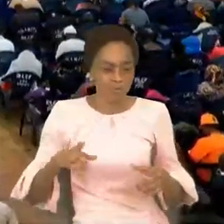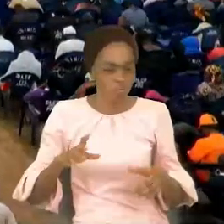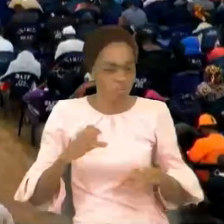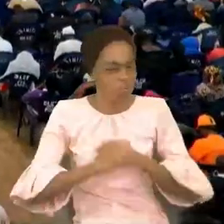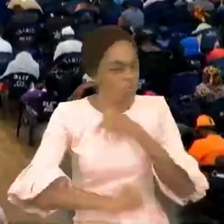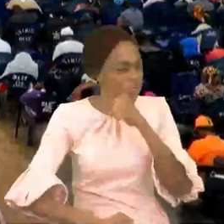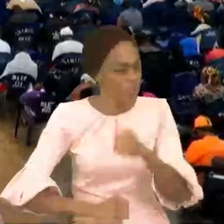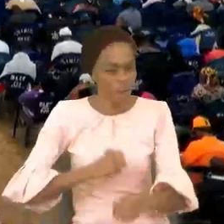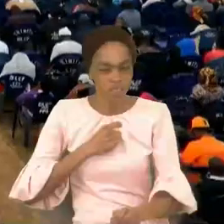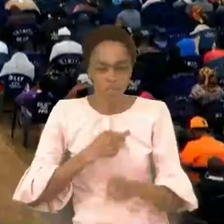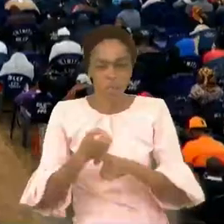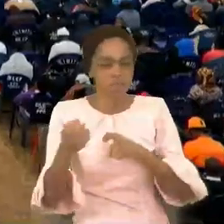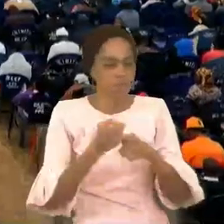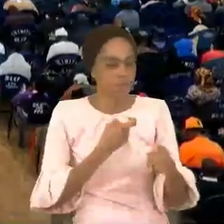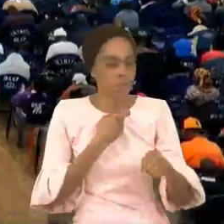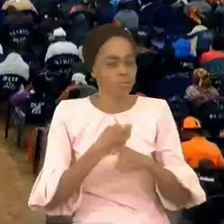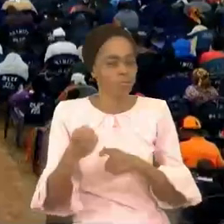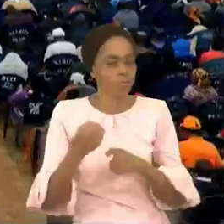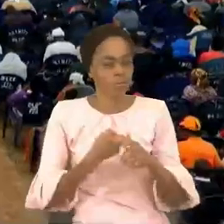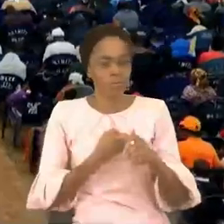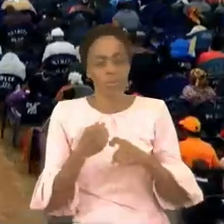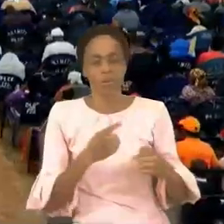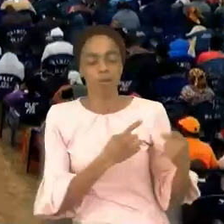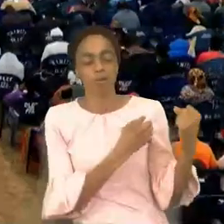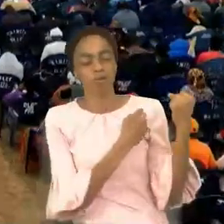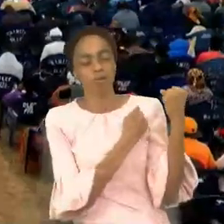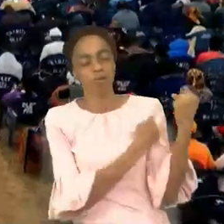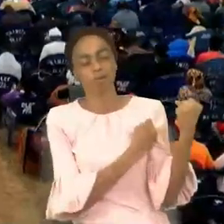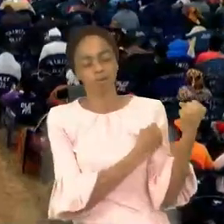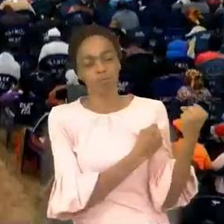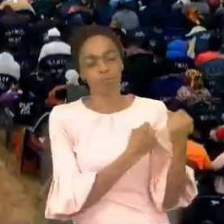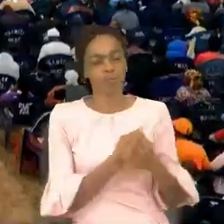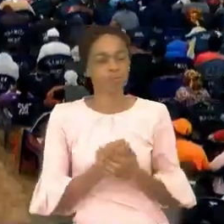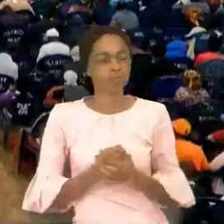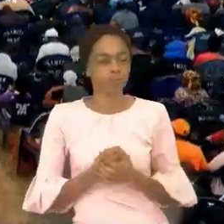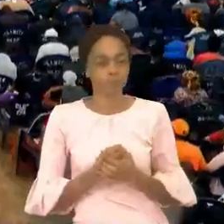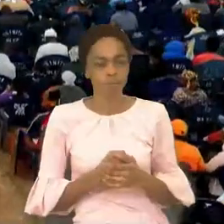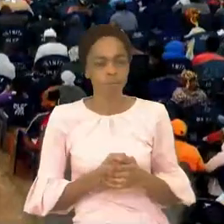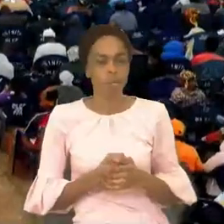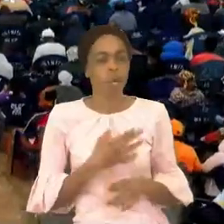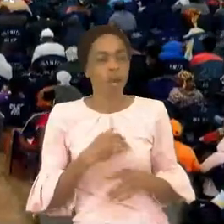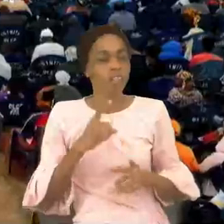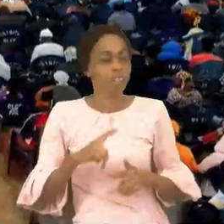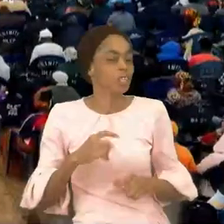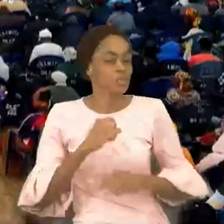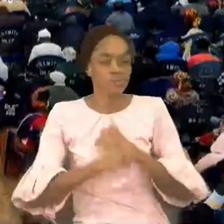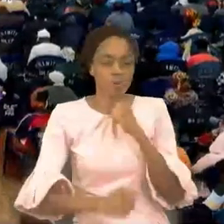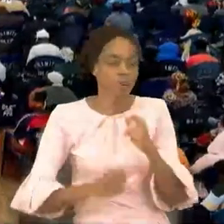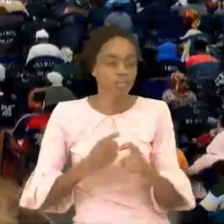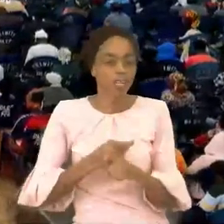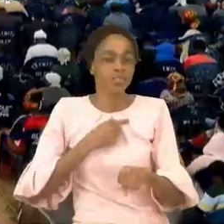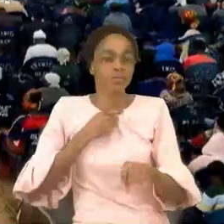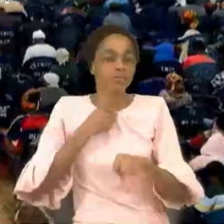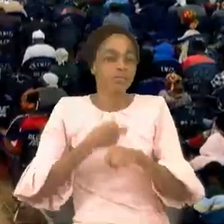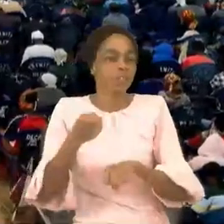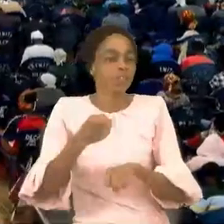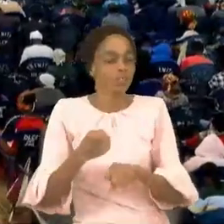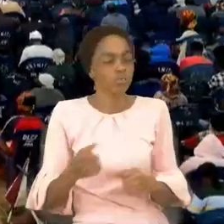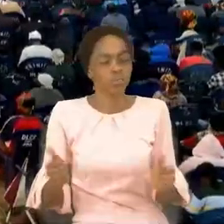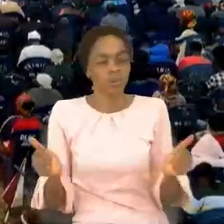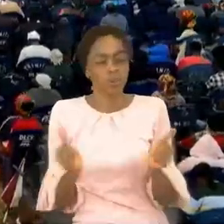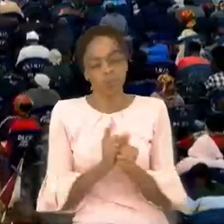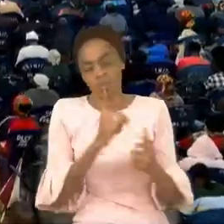ont enduré cette persécution avec confiance. Ils ont enduré cette persécution avec foi